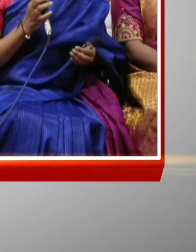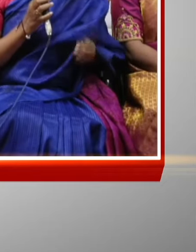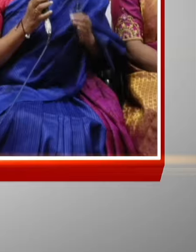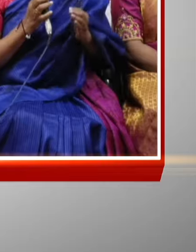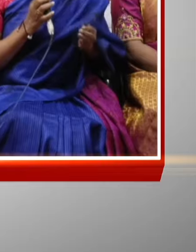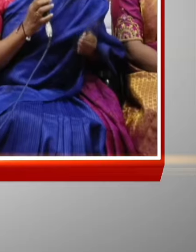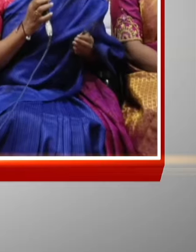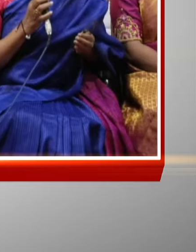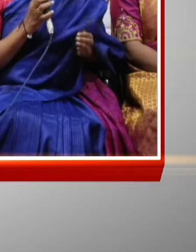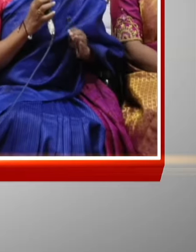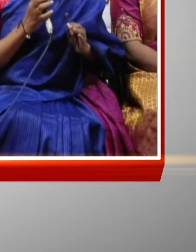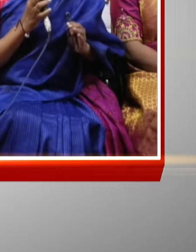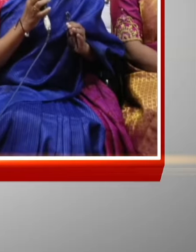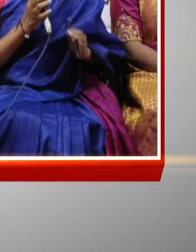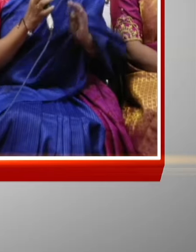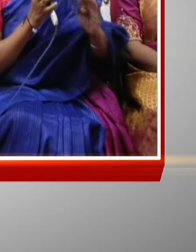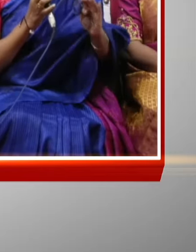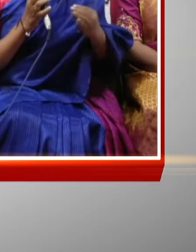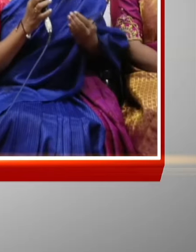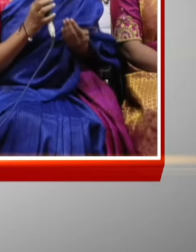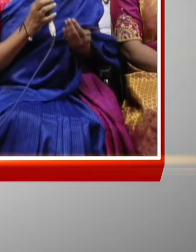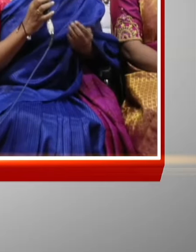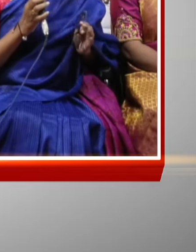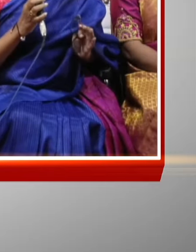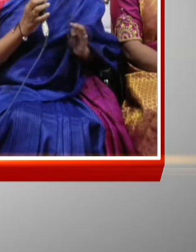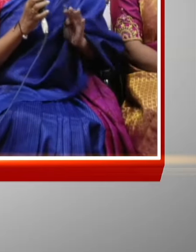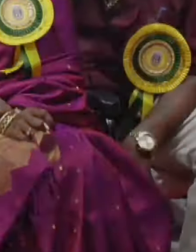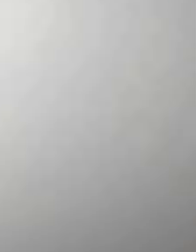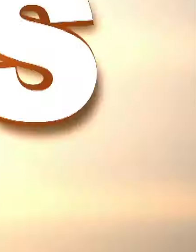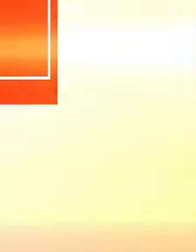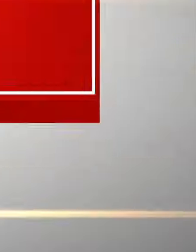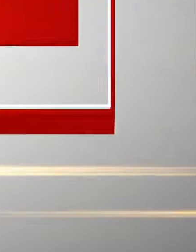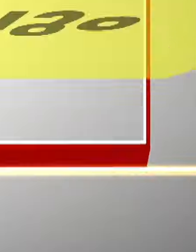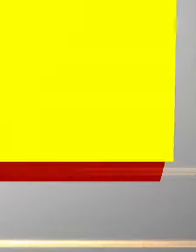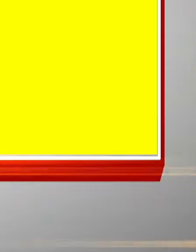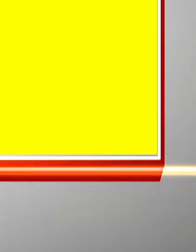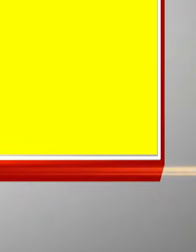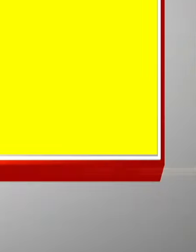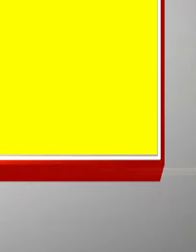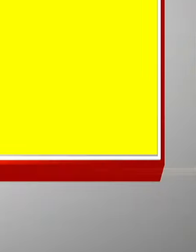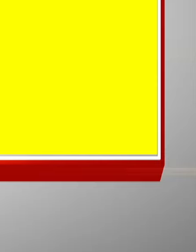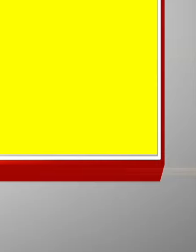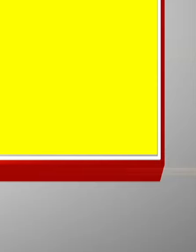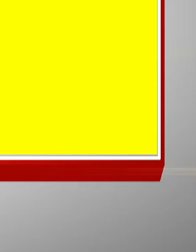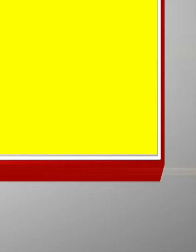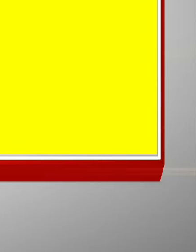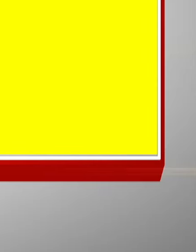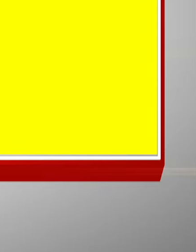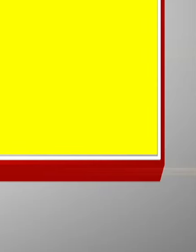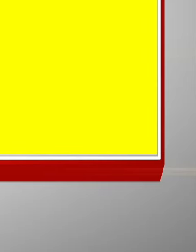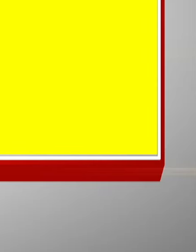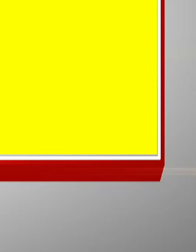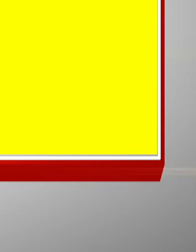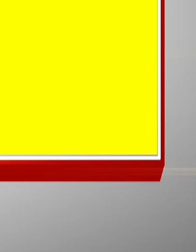സമിതിയിലേക്ക് ഉൾപ്പെടുത്തും തുടങ്ങിയ കാര്യങ്ങളും അവർ പറയുന്നുണ്ട്. പ്രധാനമായും ഇത്തരത്തിലൊരു പരാതി ലഭിച്ചാൽ, ഒരു ലൈംഗിക അതിക്രമ പരാതി ലഭിച്ചു കഴിഞ്ഞാൽ,